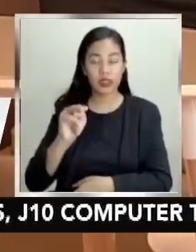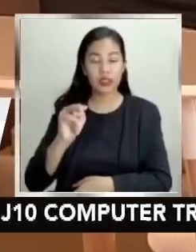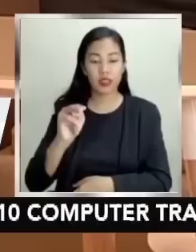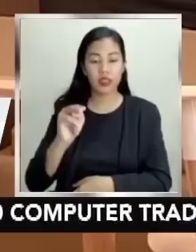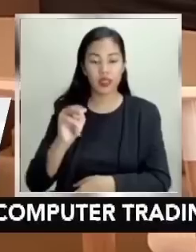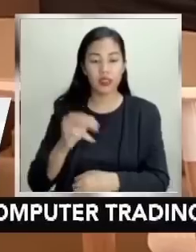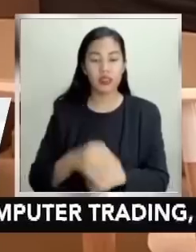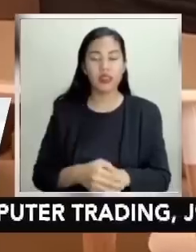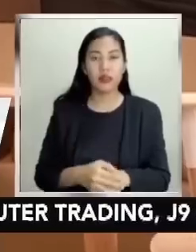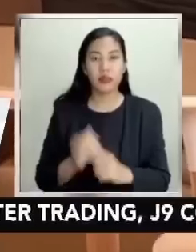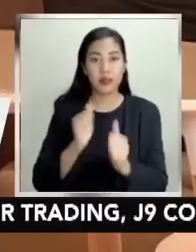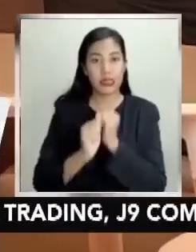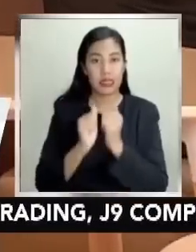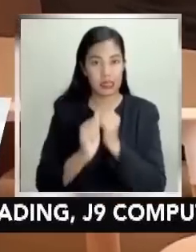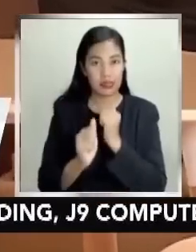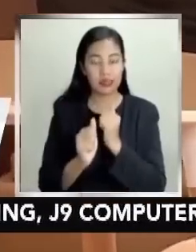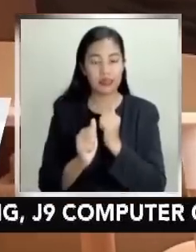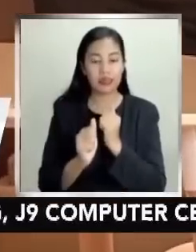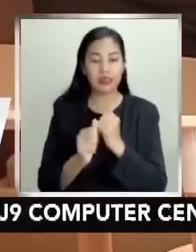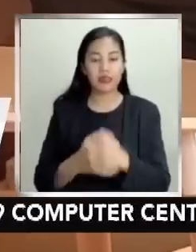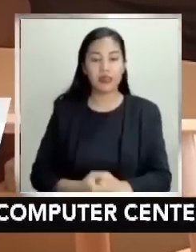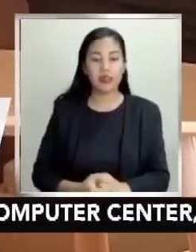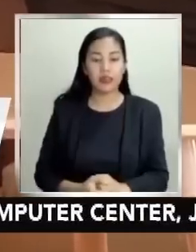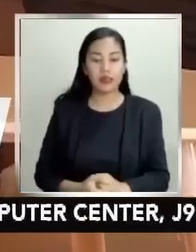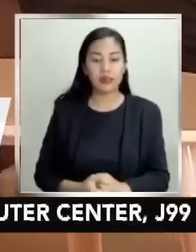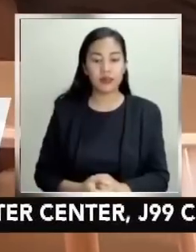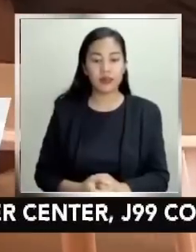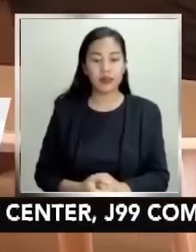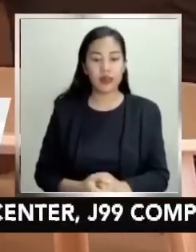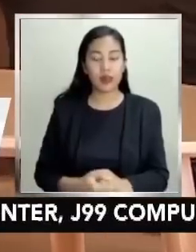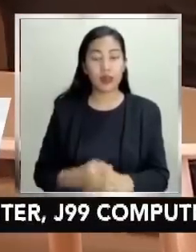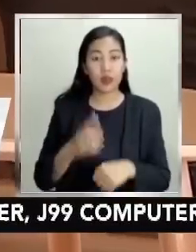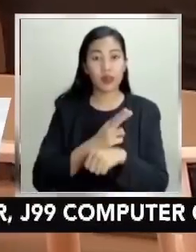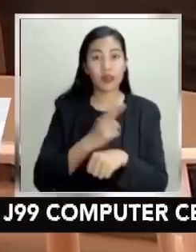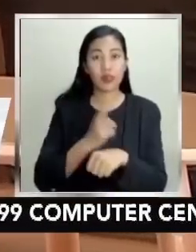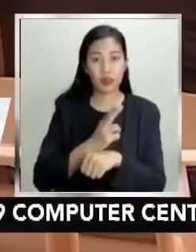niya yon. Ang tumatakbo dito, yung dalawang pin lang, yung